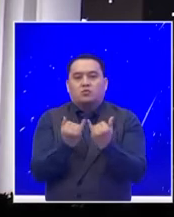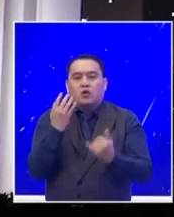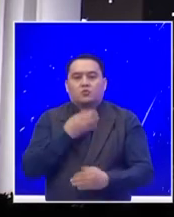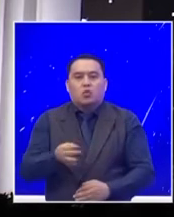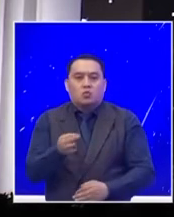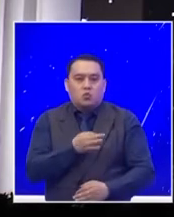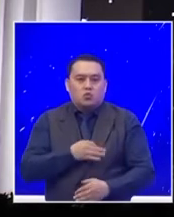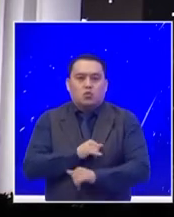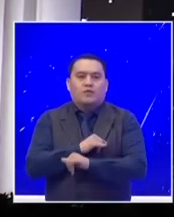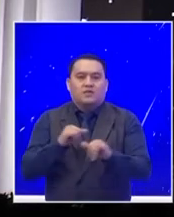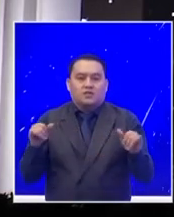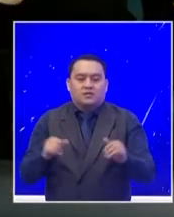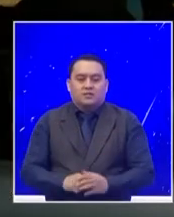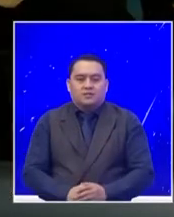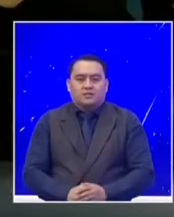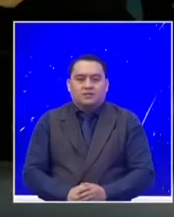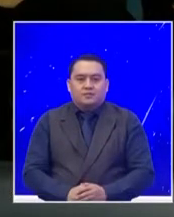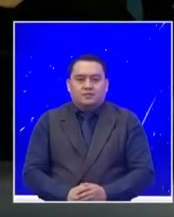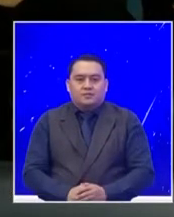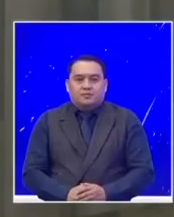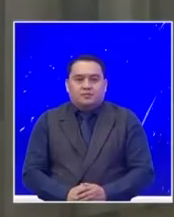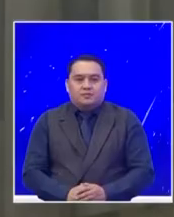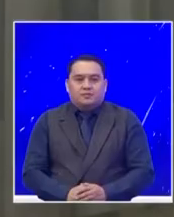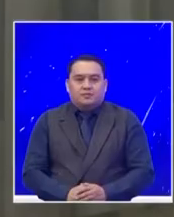Алматинской области будет возрастать.